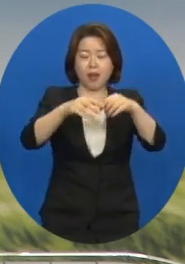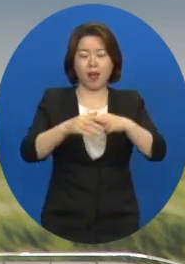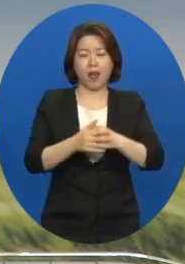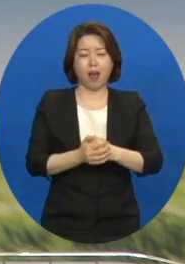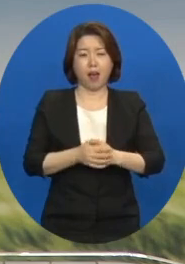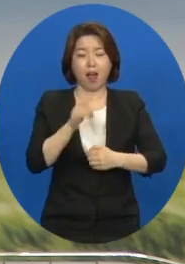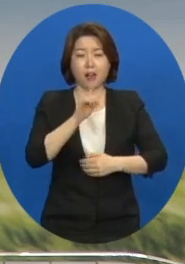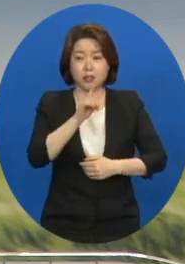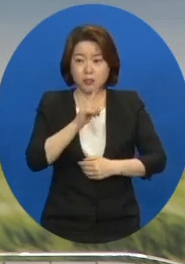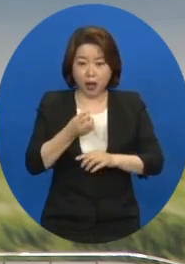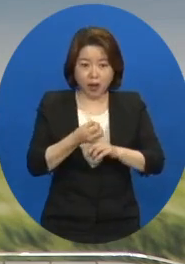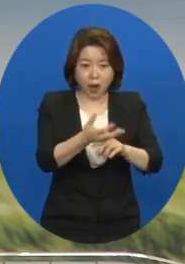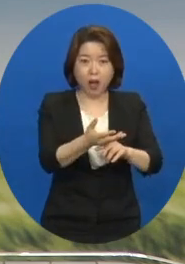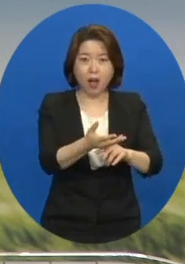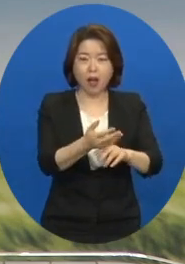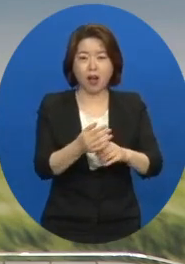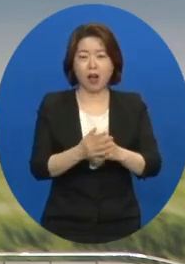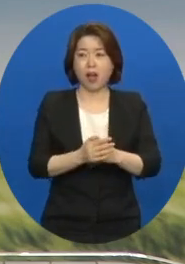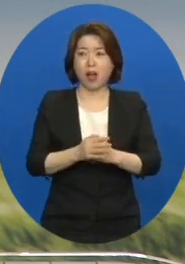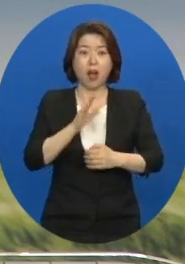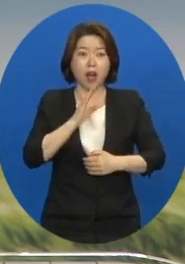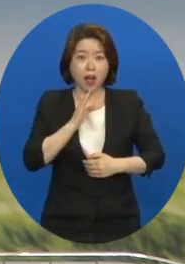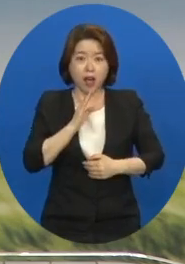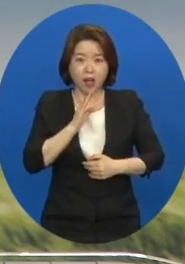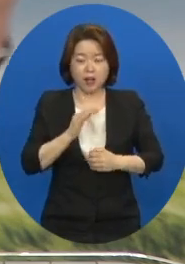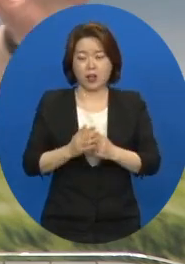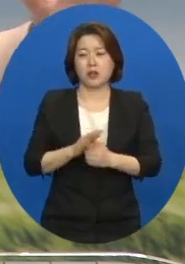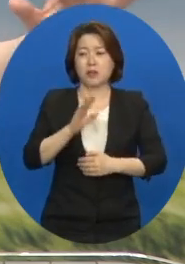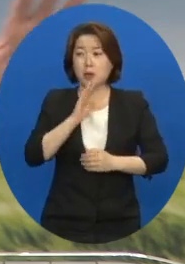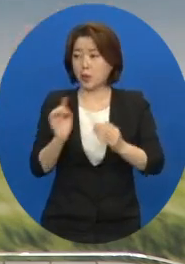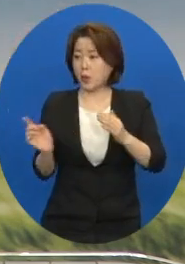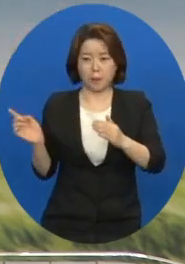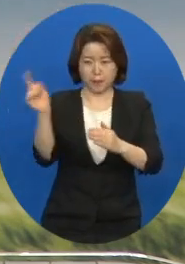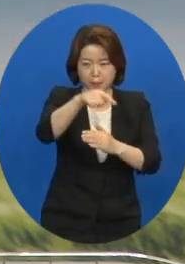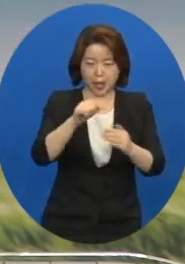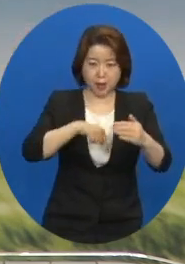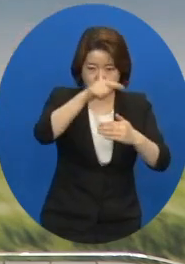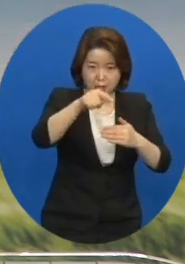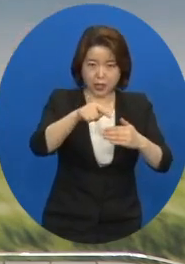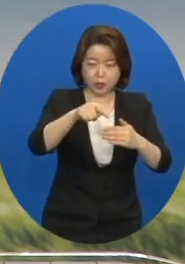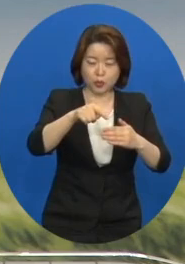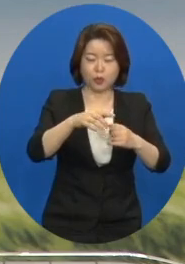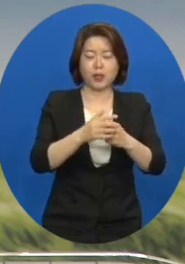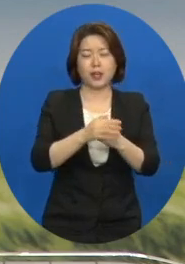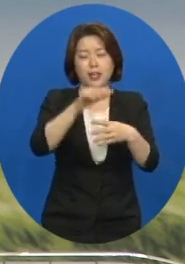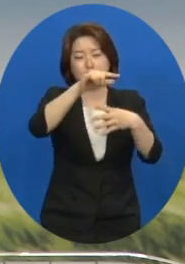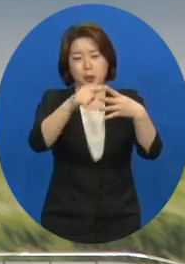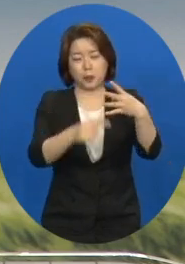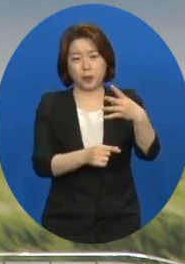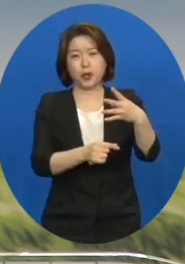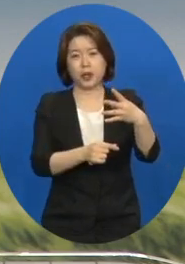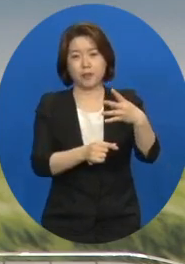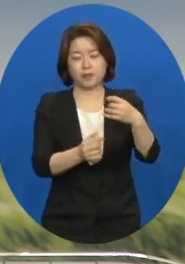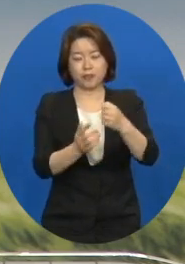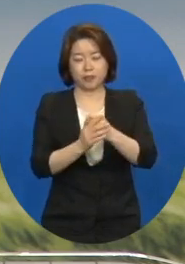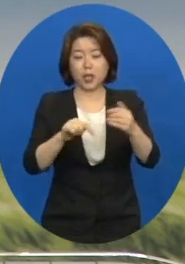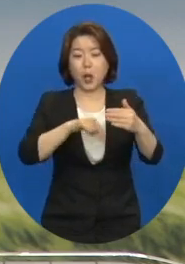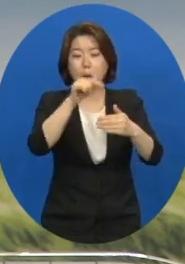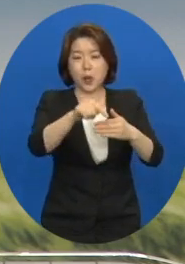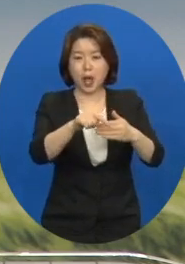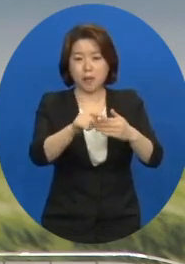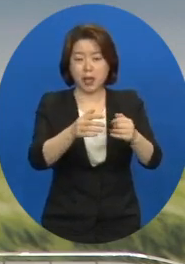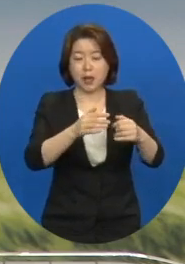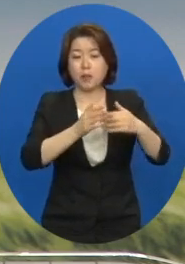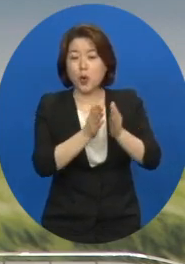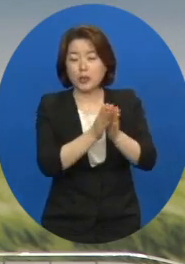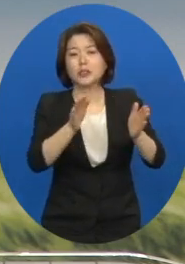소식을 전해주면서 그러면 우리 바로 바깥으로 그날 저녁 집회를 위한 야외 프로그램을